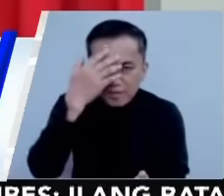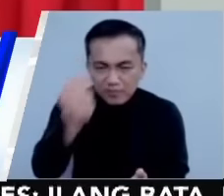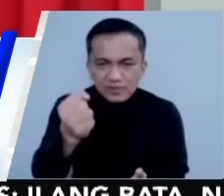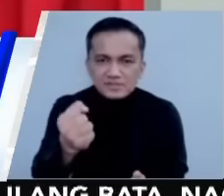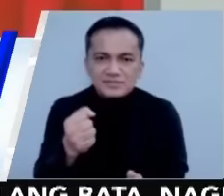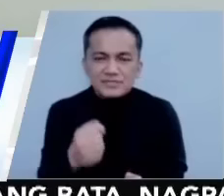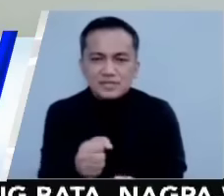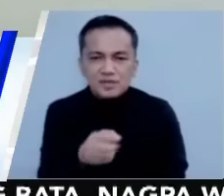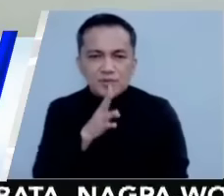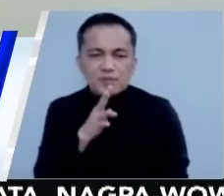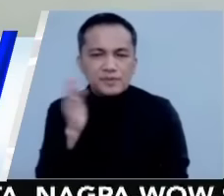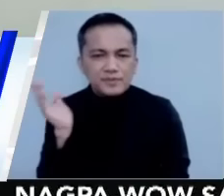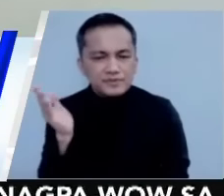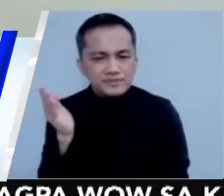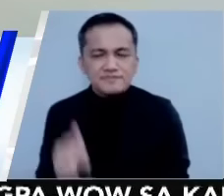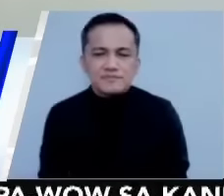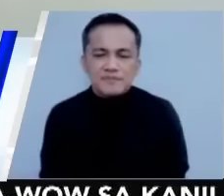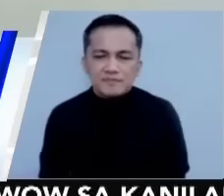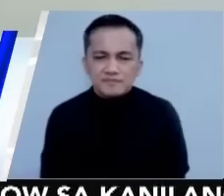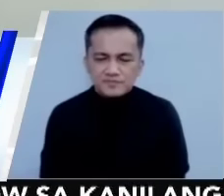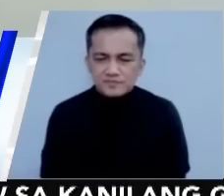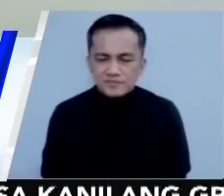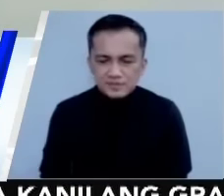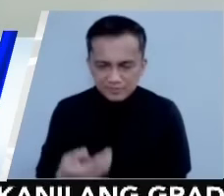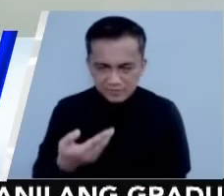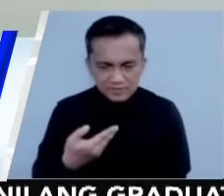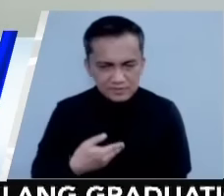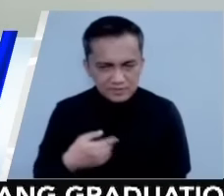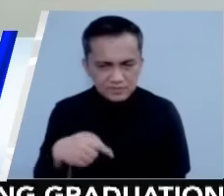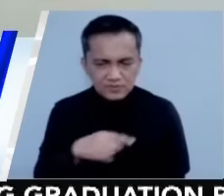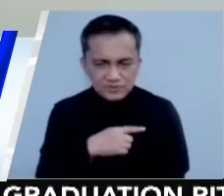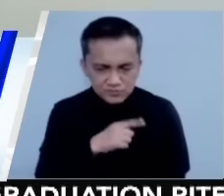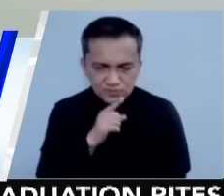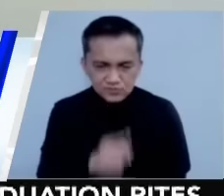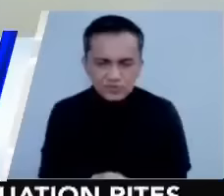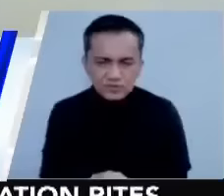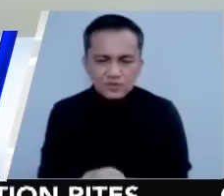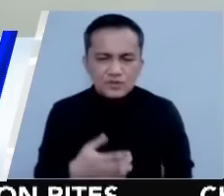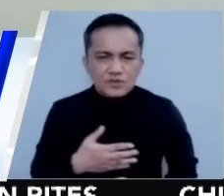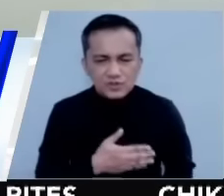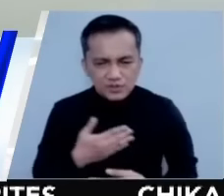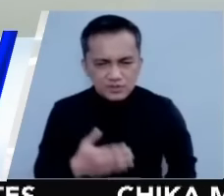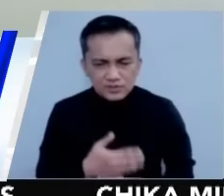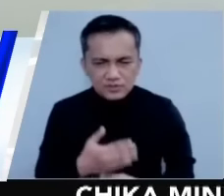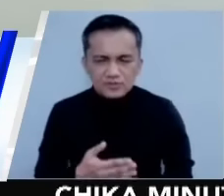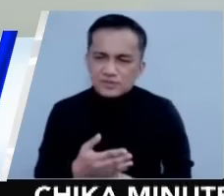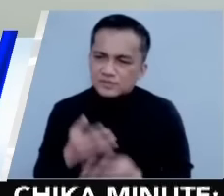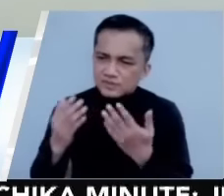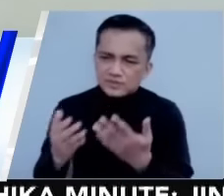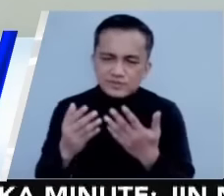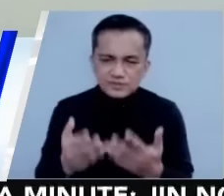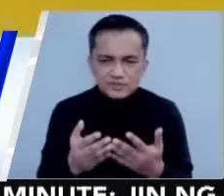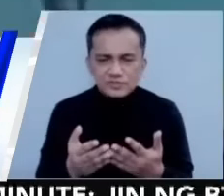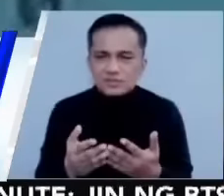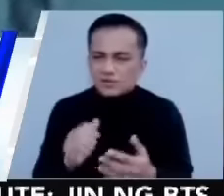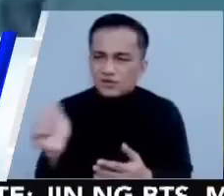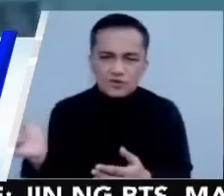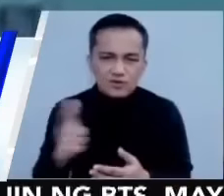talumpati. I really enjoyed going to school and thank you to all my teachers.